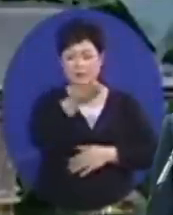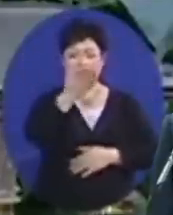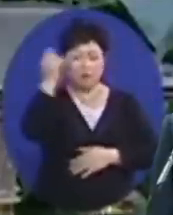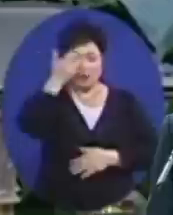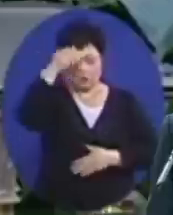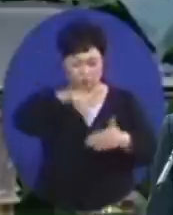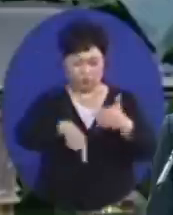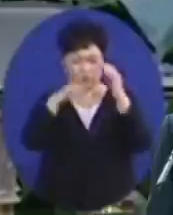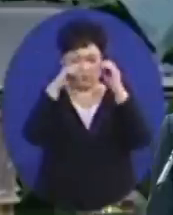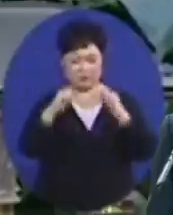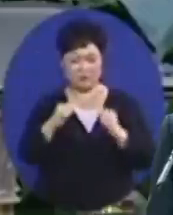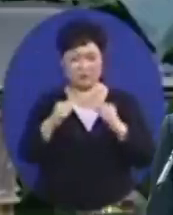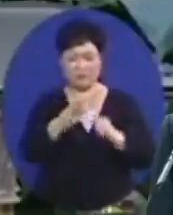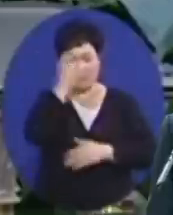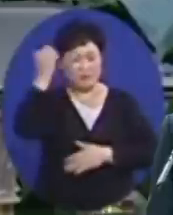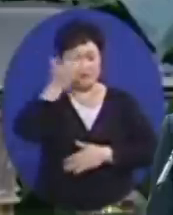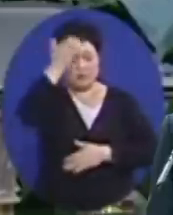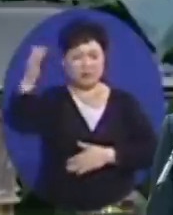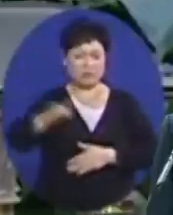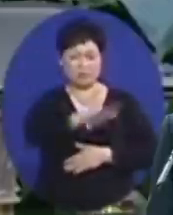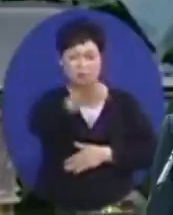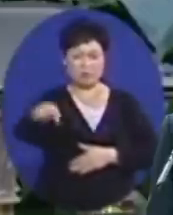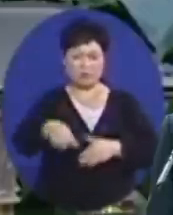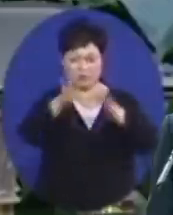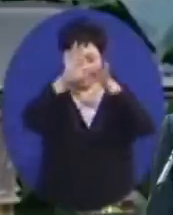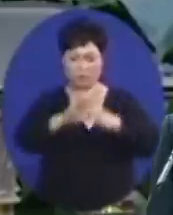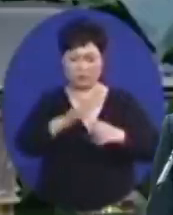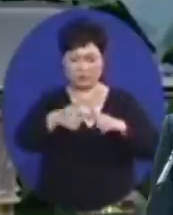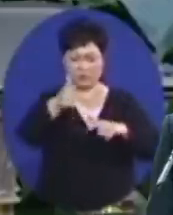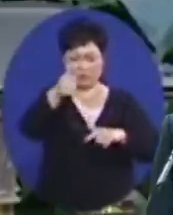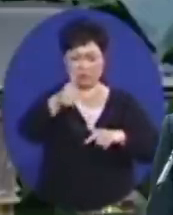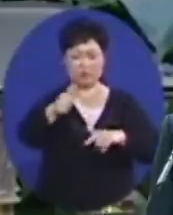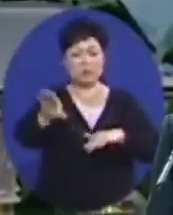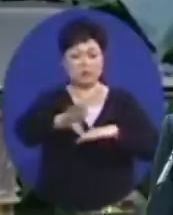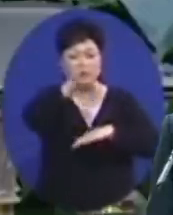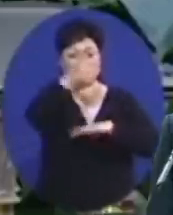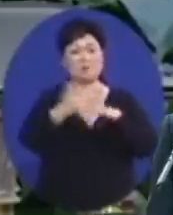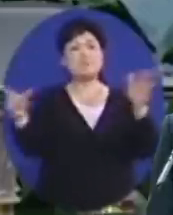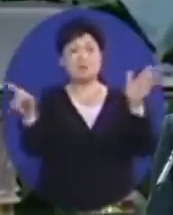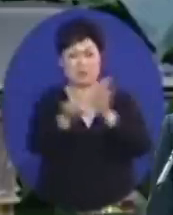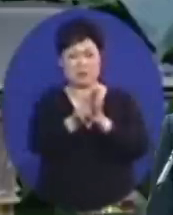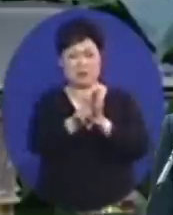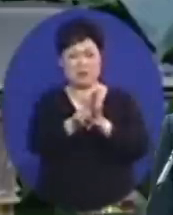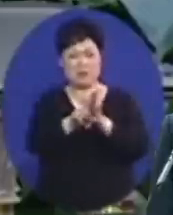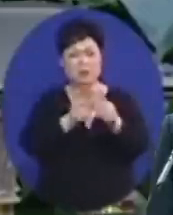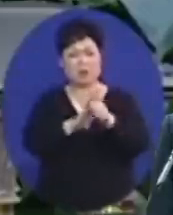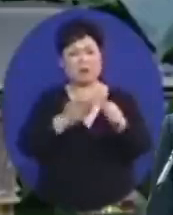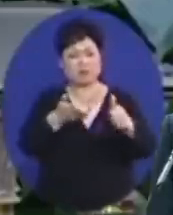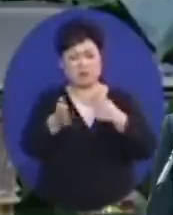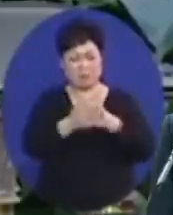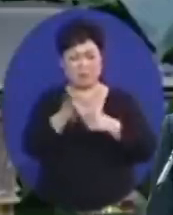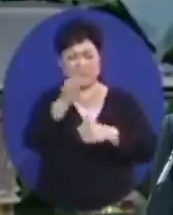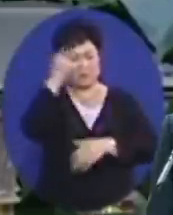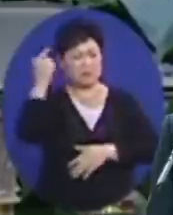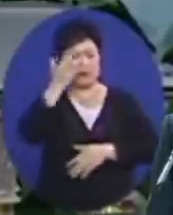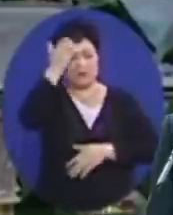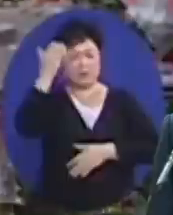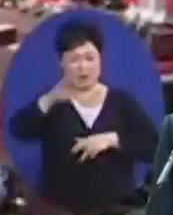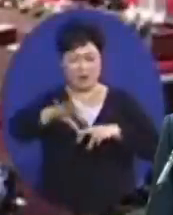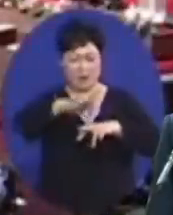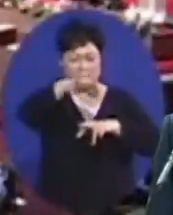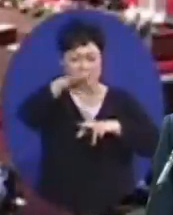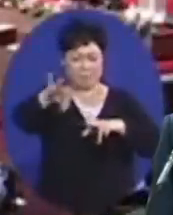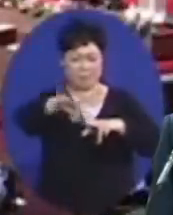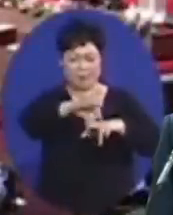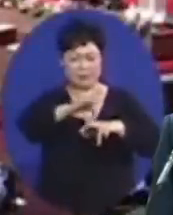계셔서 성령이 우리로 하여금 예수를 그리스도로 믿도록 만들어 주신 것입니다. 그러므로 성령의 반지를